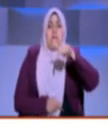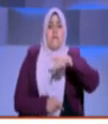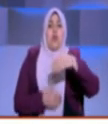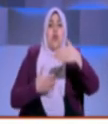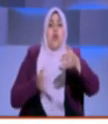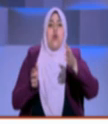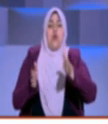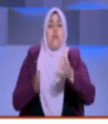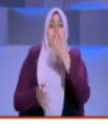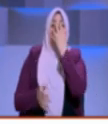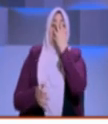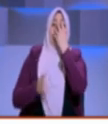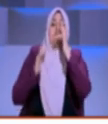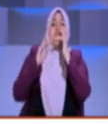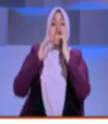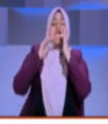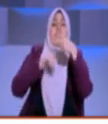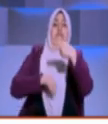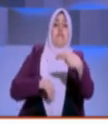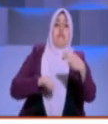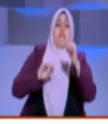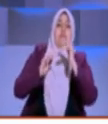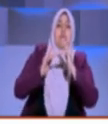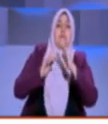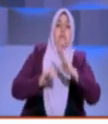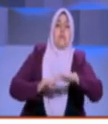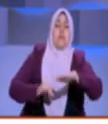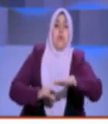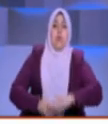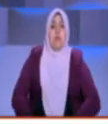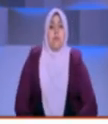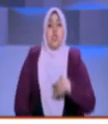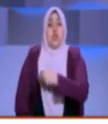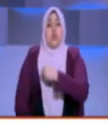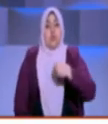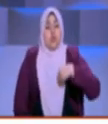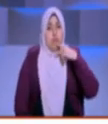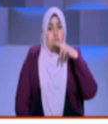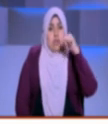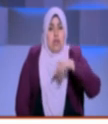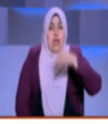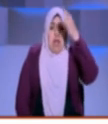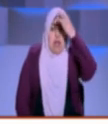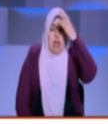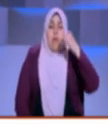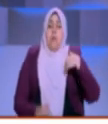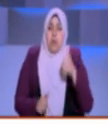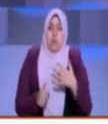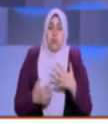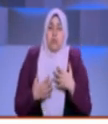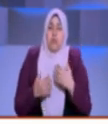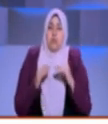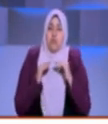المركزة، وإن كانت التقارير الصادرة عن الحكومة البريطانية وعن المستشفى تقول بأن الحالة، حالة بوريس جونسون، تبدو مستقرة إلى